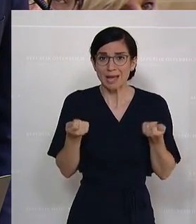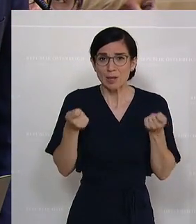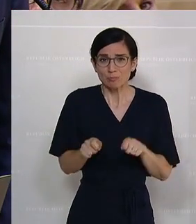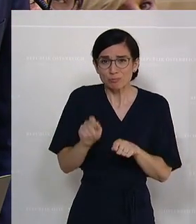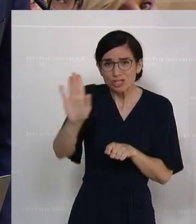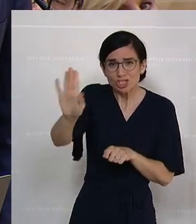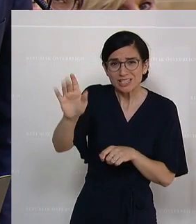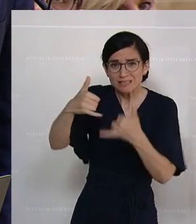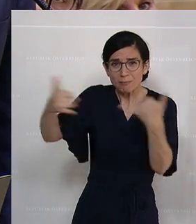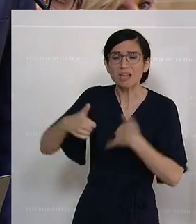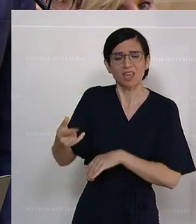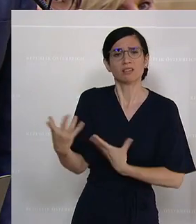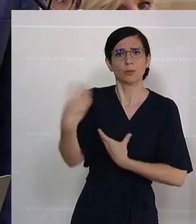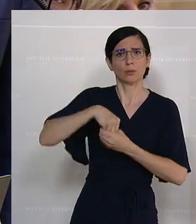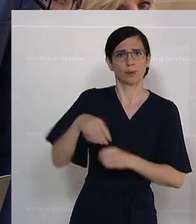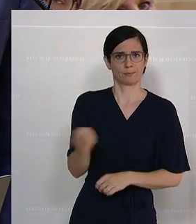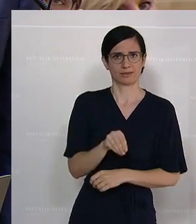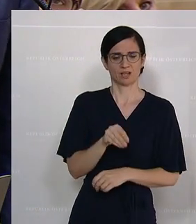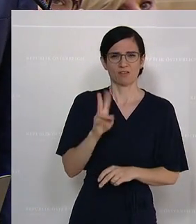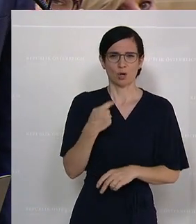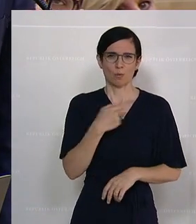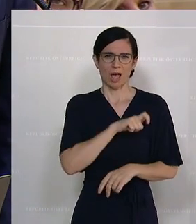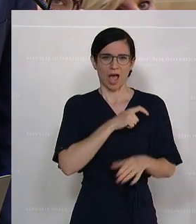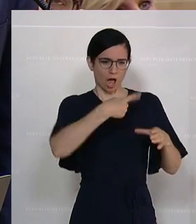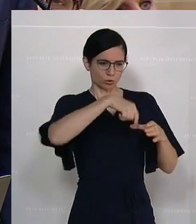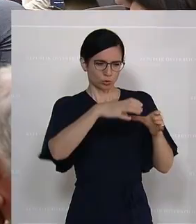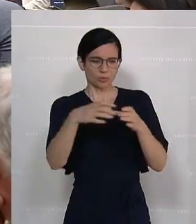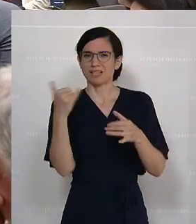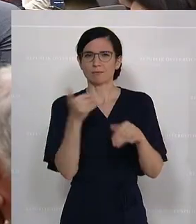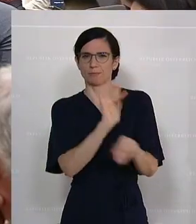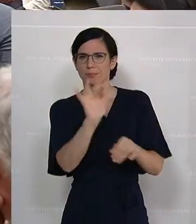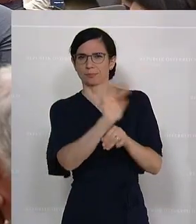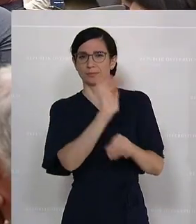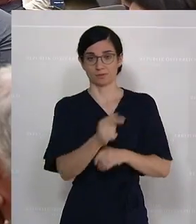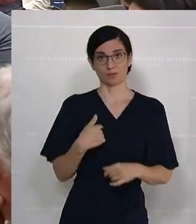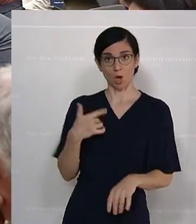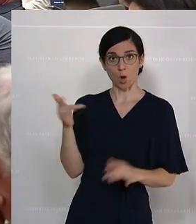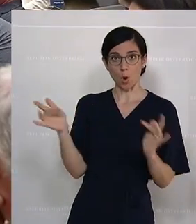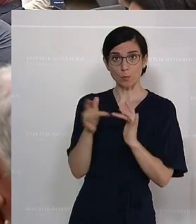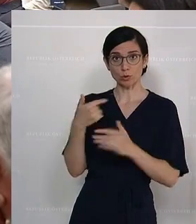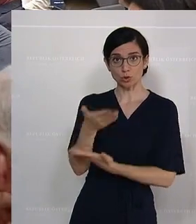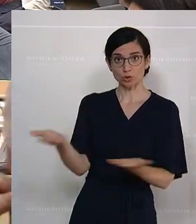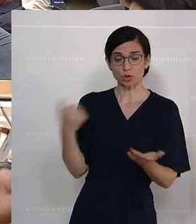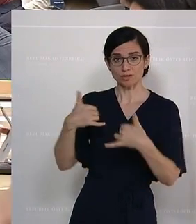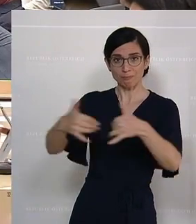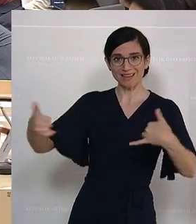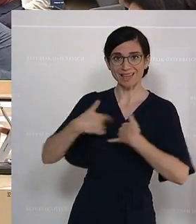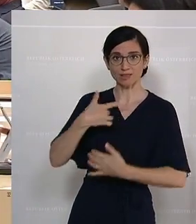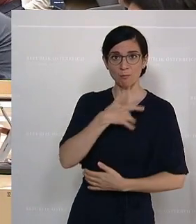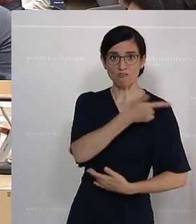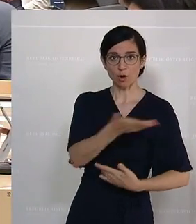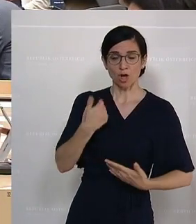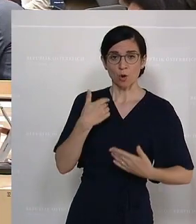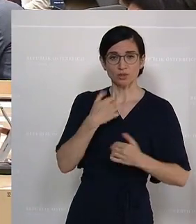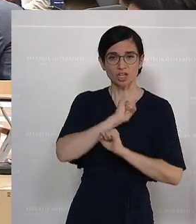lieber dieses paket mit das haben sie nämlich in den ausschüssen wir jetzt nicht gemacht die gesamte opposition nicht ein paket sowie die bevölkerung auf